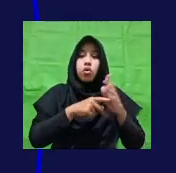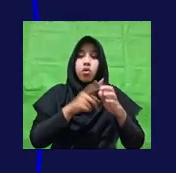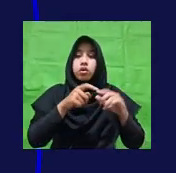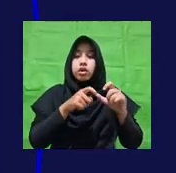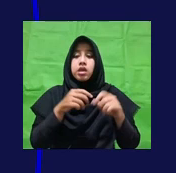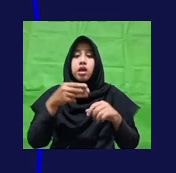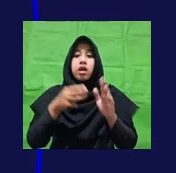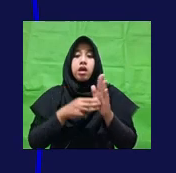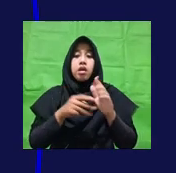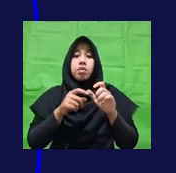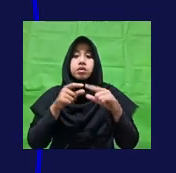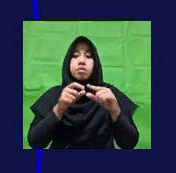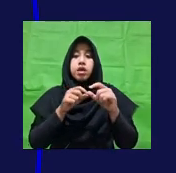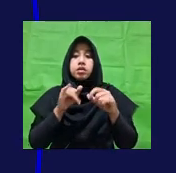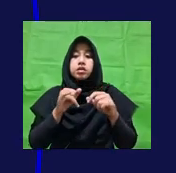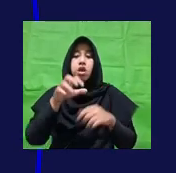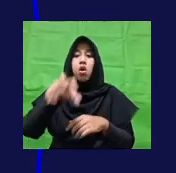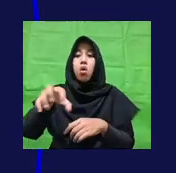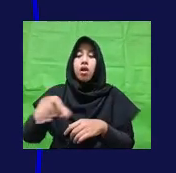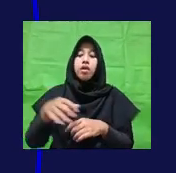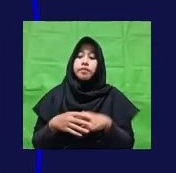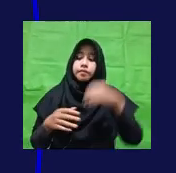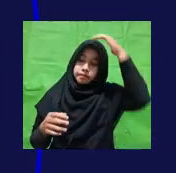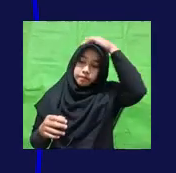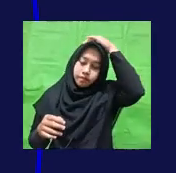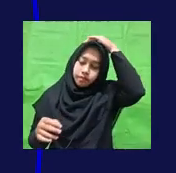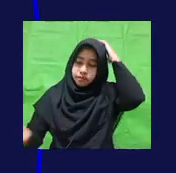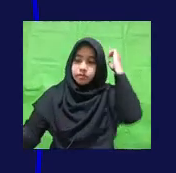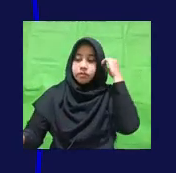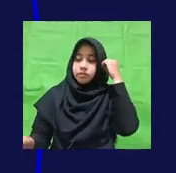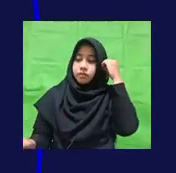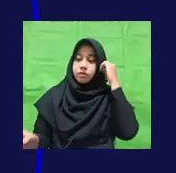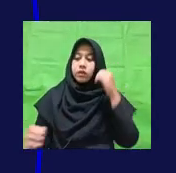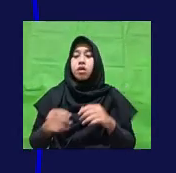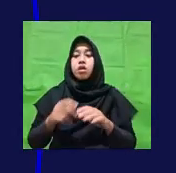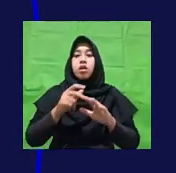lokalnya. Gitu. Dan dalam proses Rimpang ini kemudian